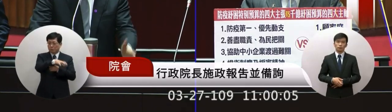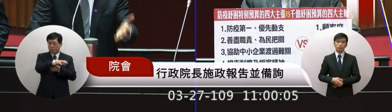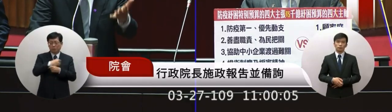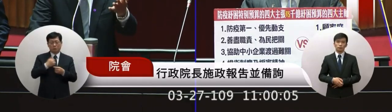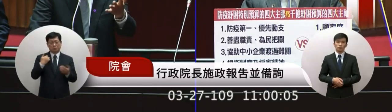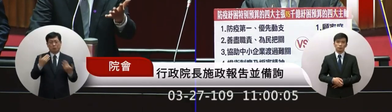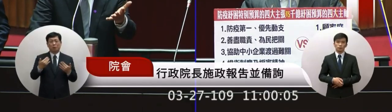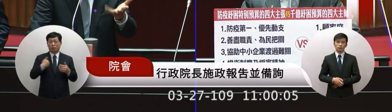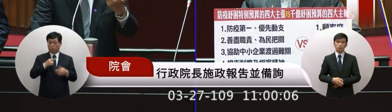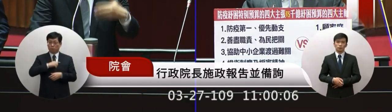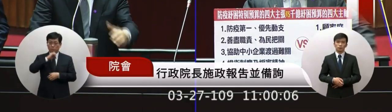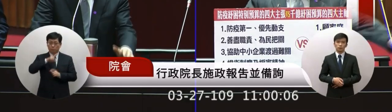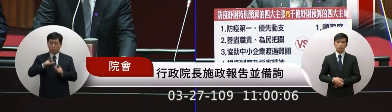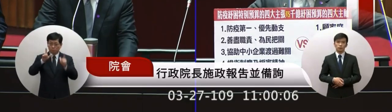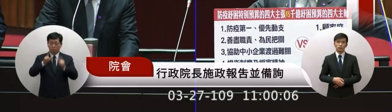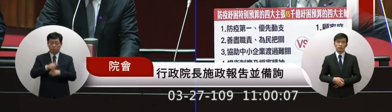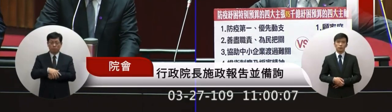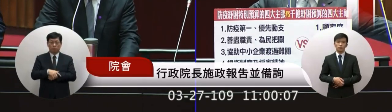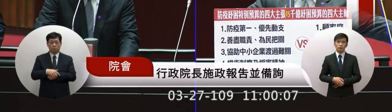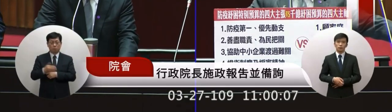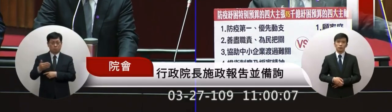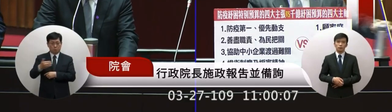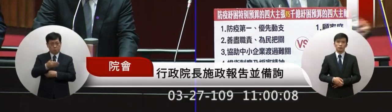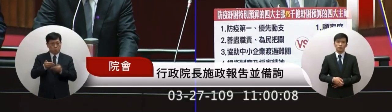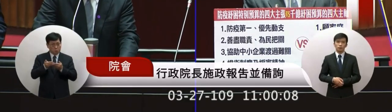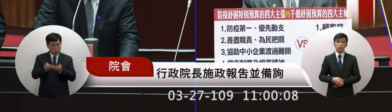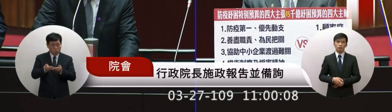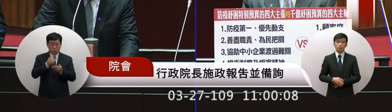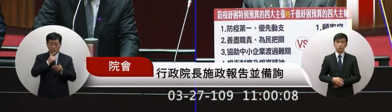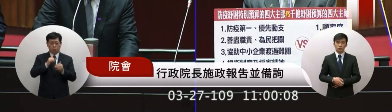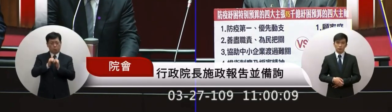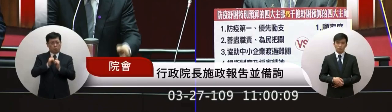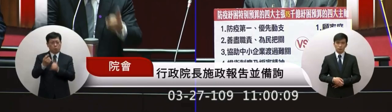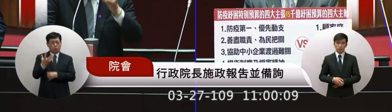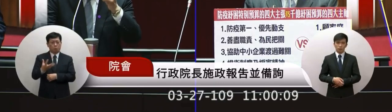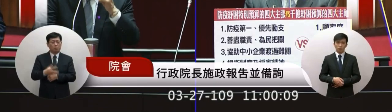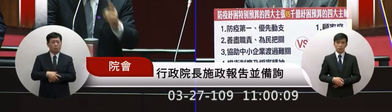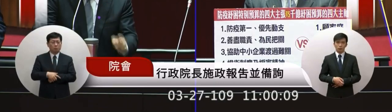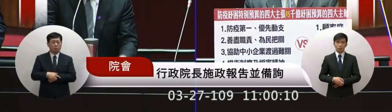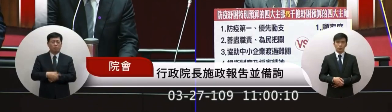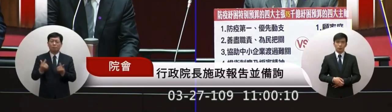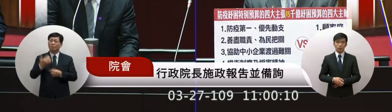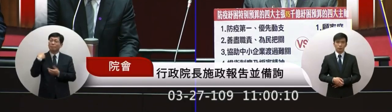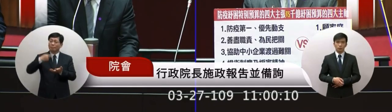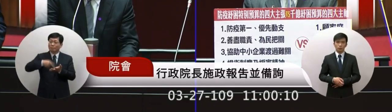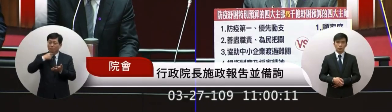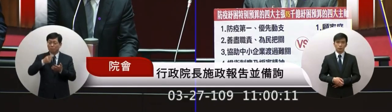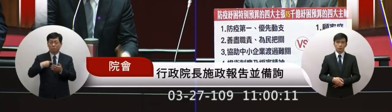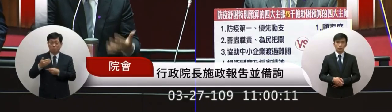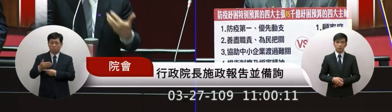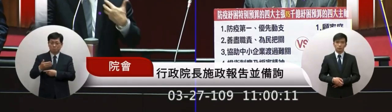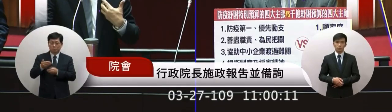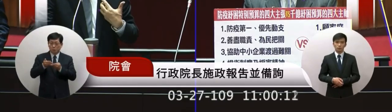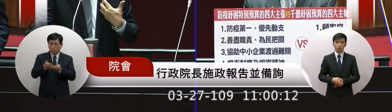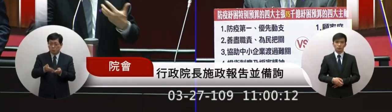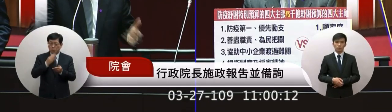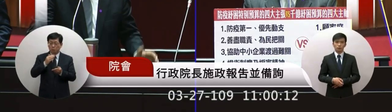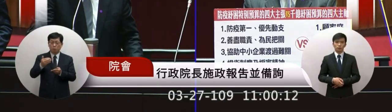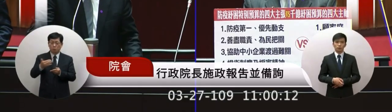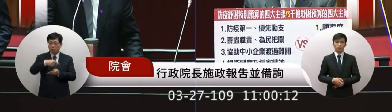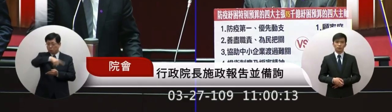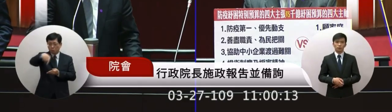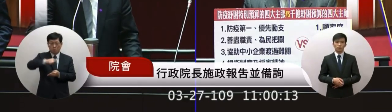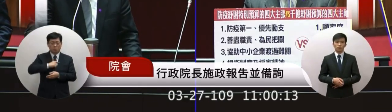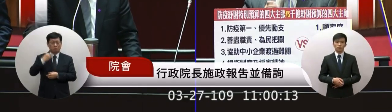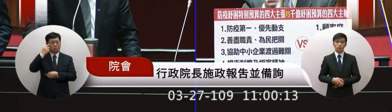解，尤其我屏东迄渔港，个渔民愈侪啦。正话，渔民都怨叹中央政府有一